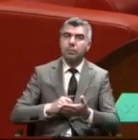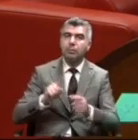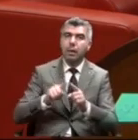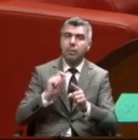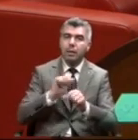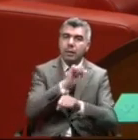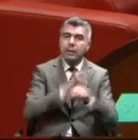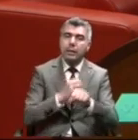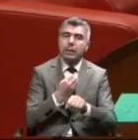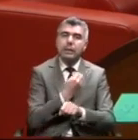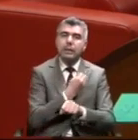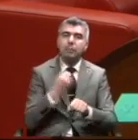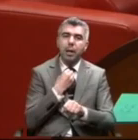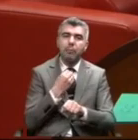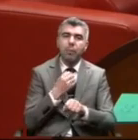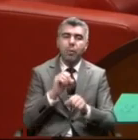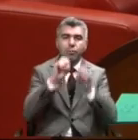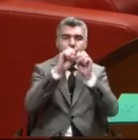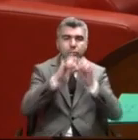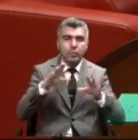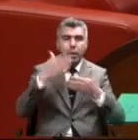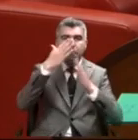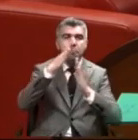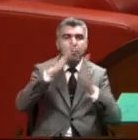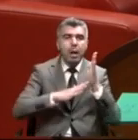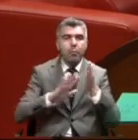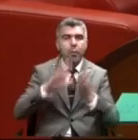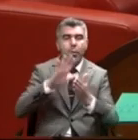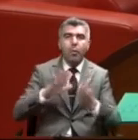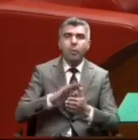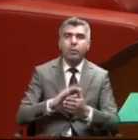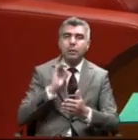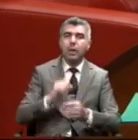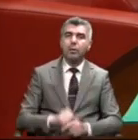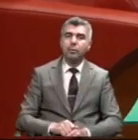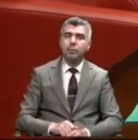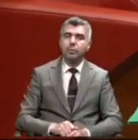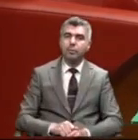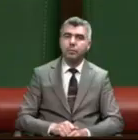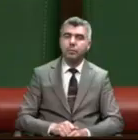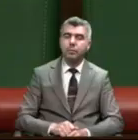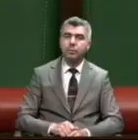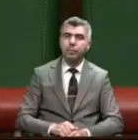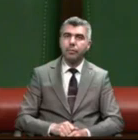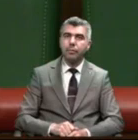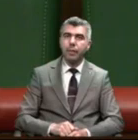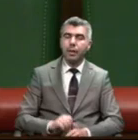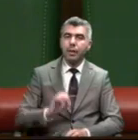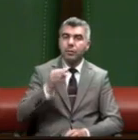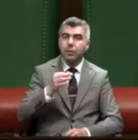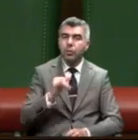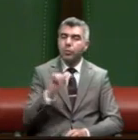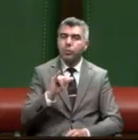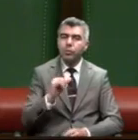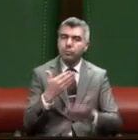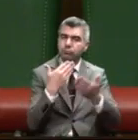الحمايه الاجتماعيه لكافه المواطنات والمواطن هذا خيار على ارض